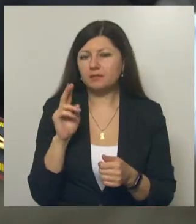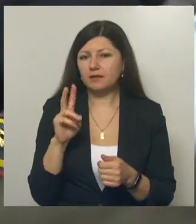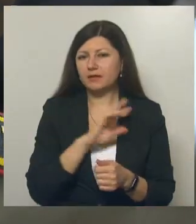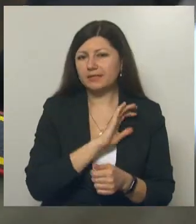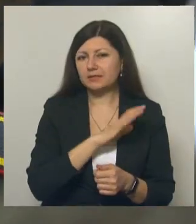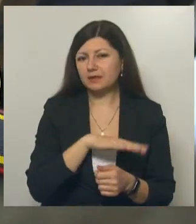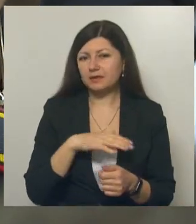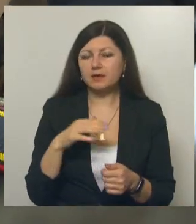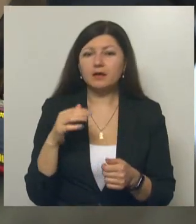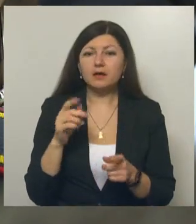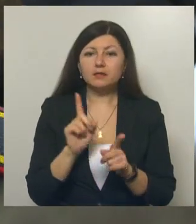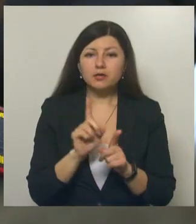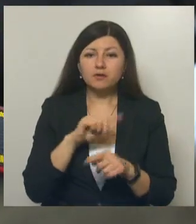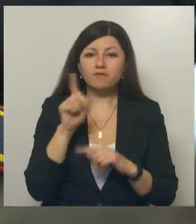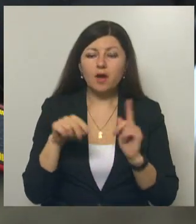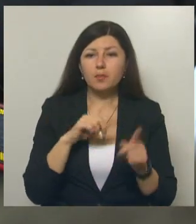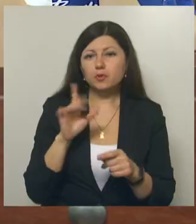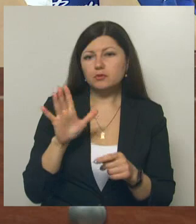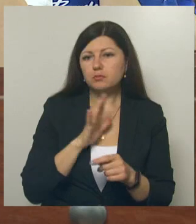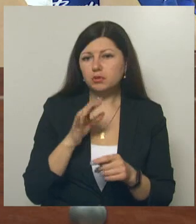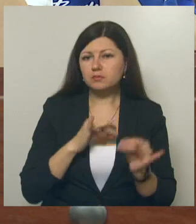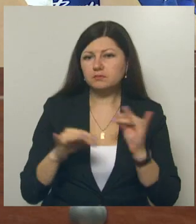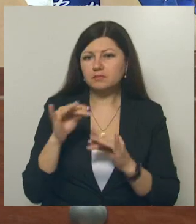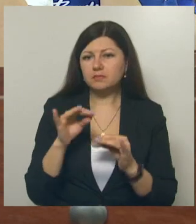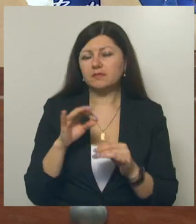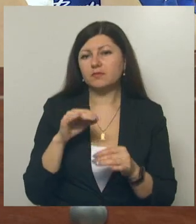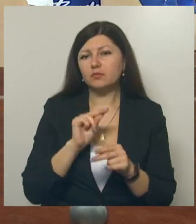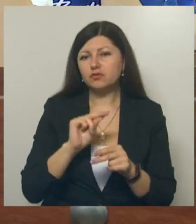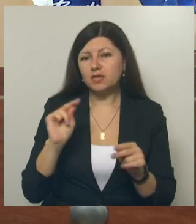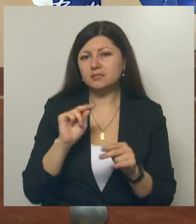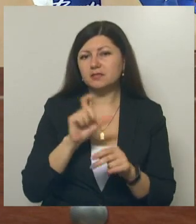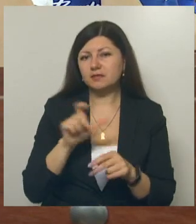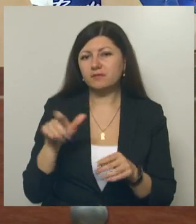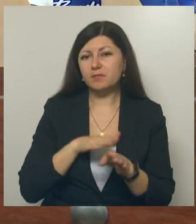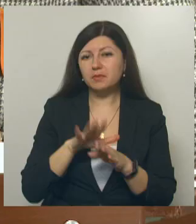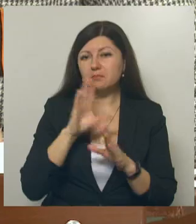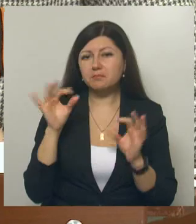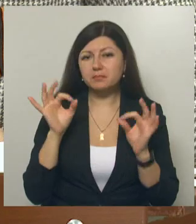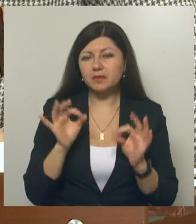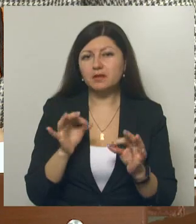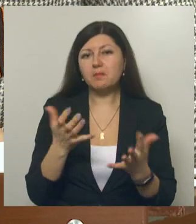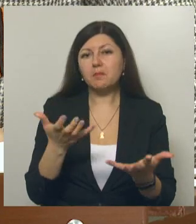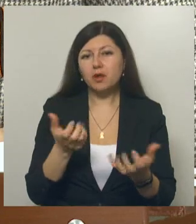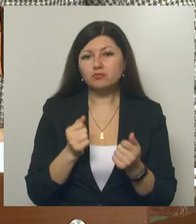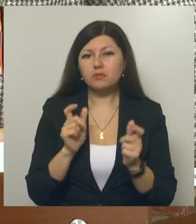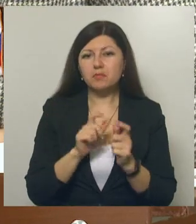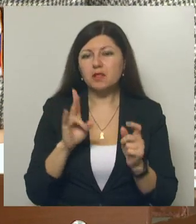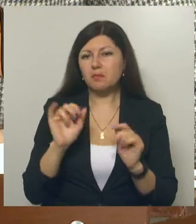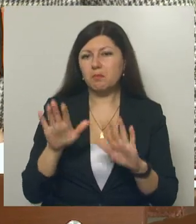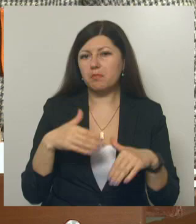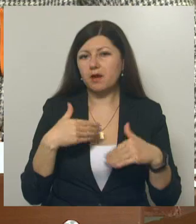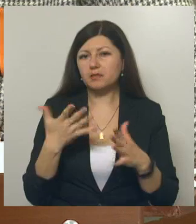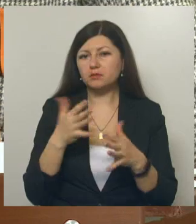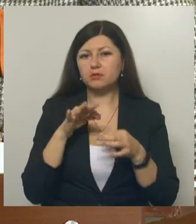о Нюрнбергском процессе. Участники, выполнившие правильно все задания, получат билет на парад, который пройдет 9 мая